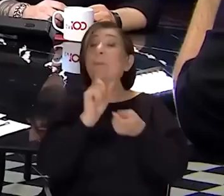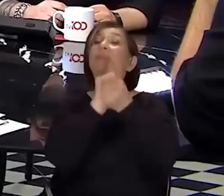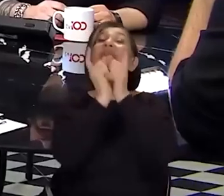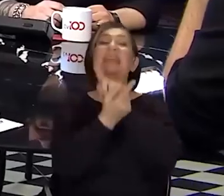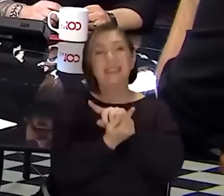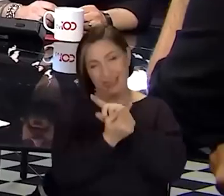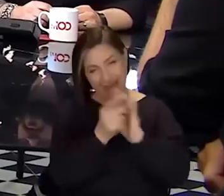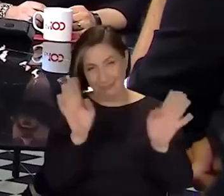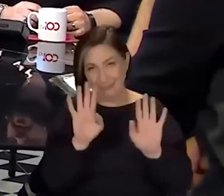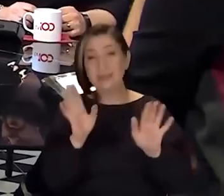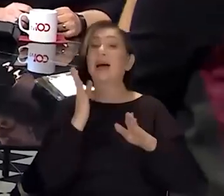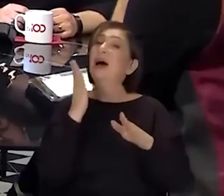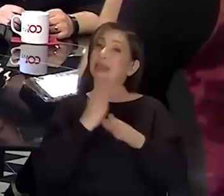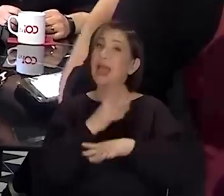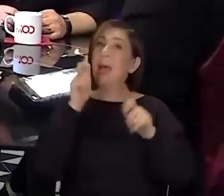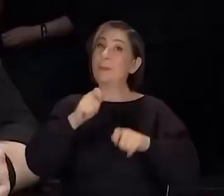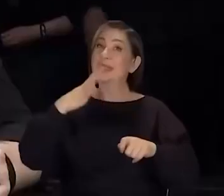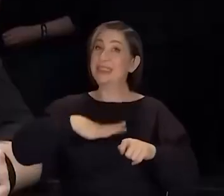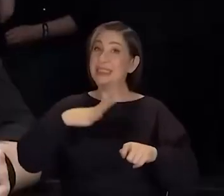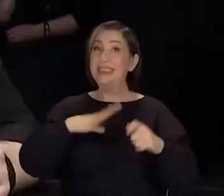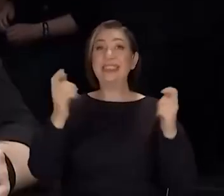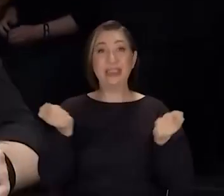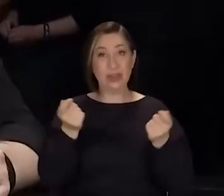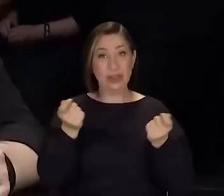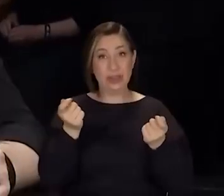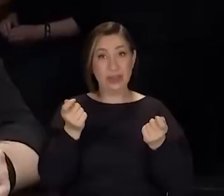tersi. Şöyle aslında yapmak istediğiniz iş